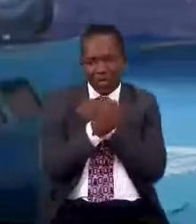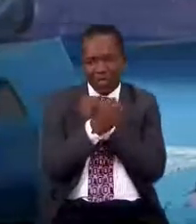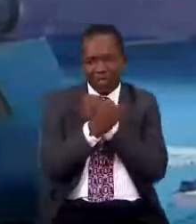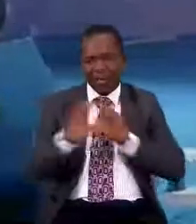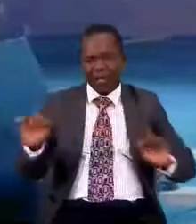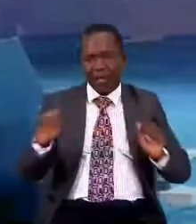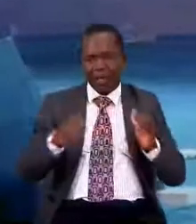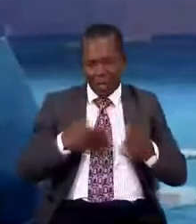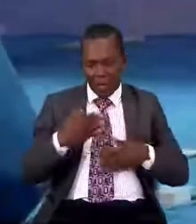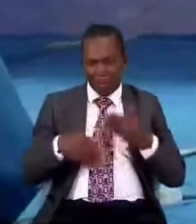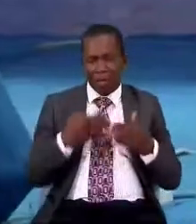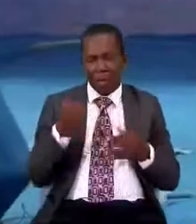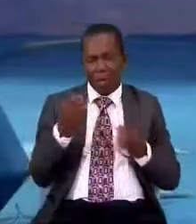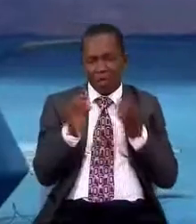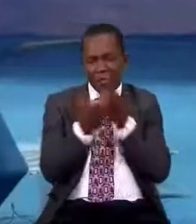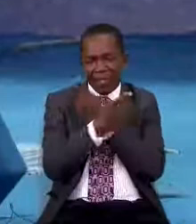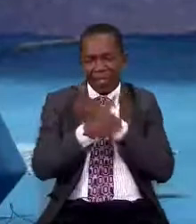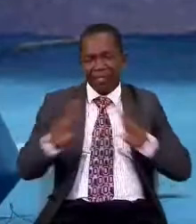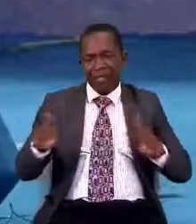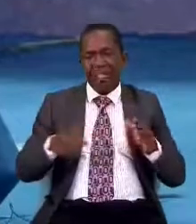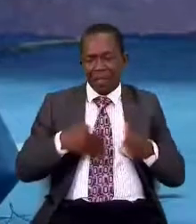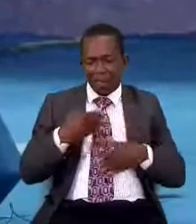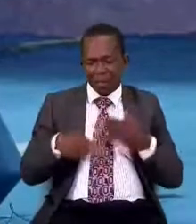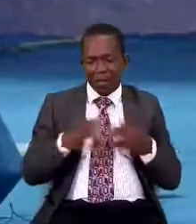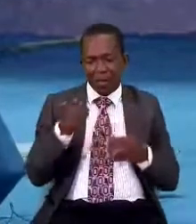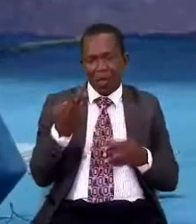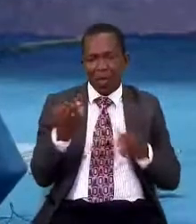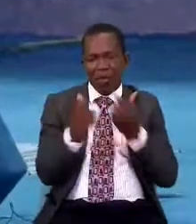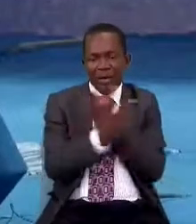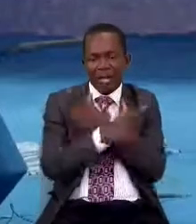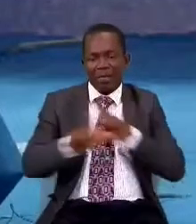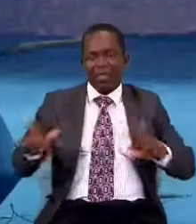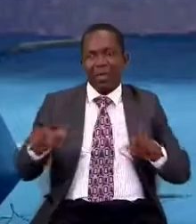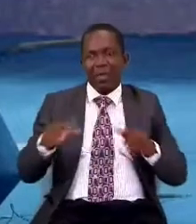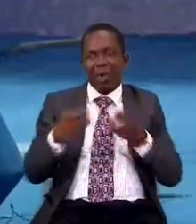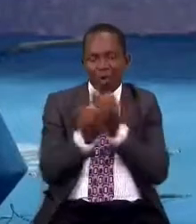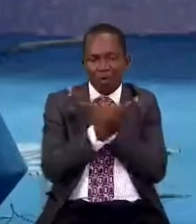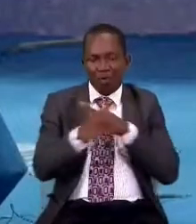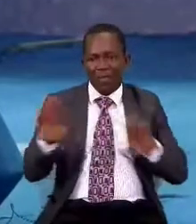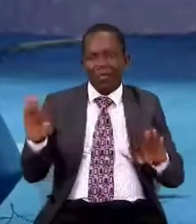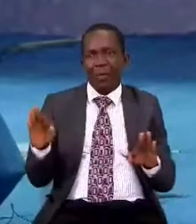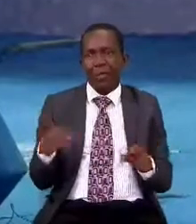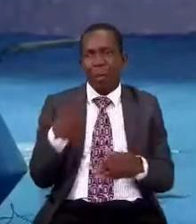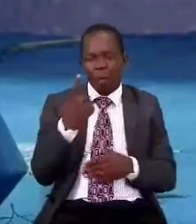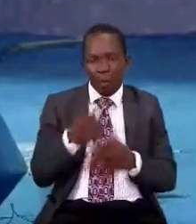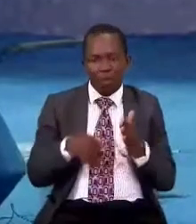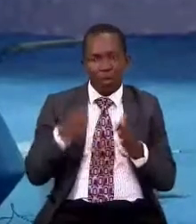de l'émancipation. De quoi parlait-il? Voilà le verset 12. Verset